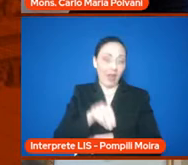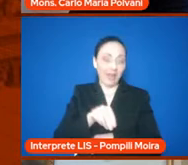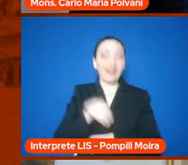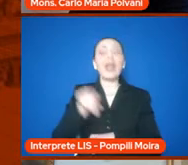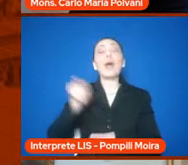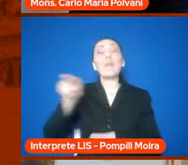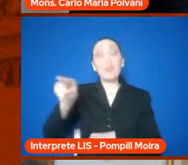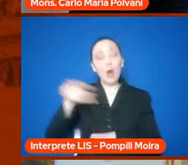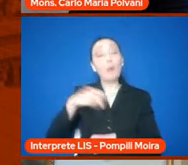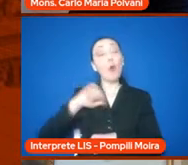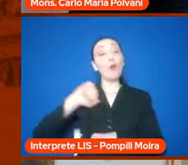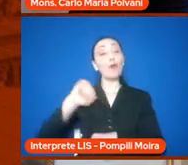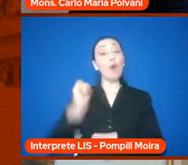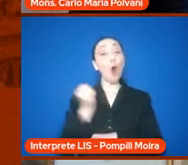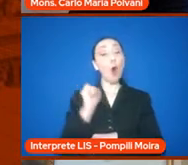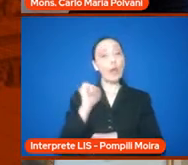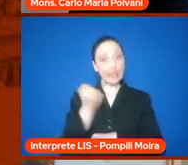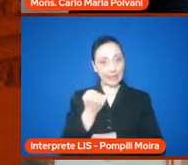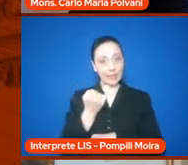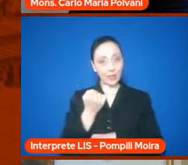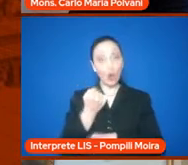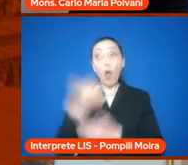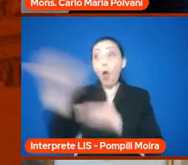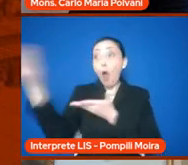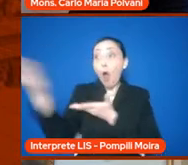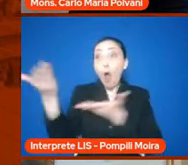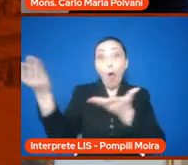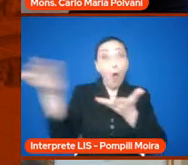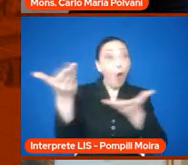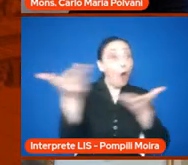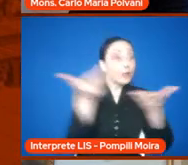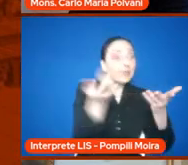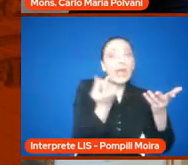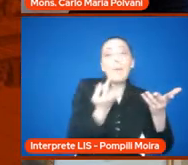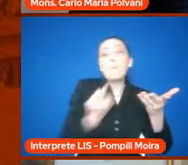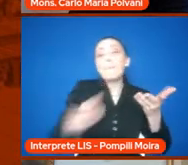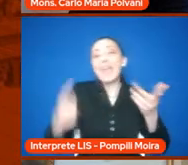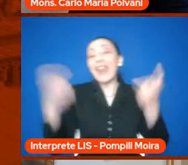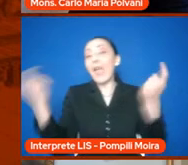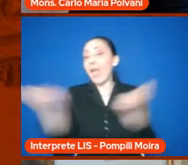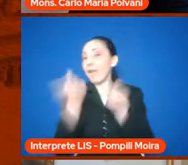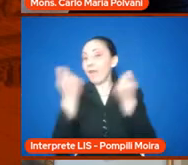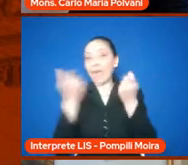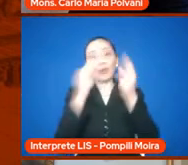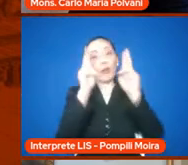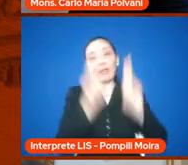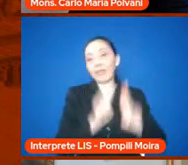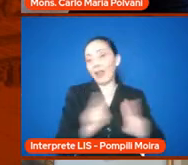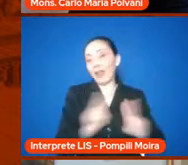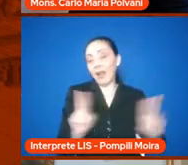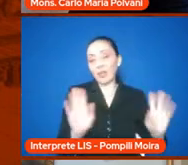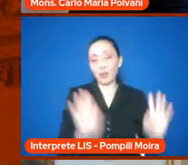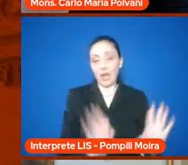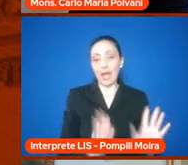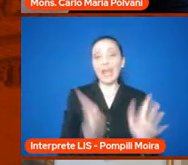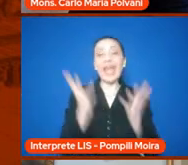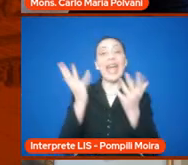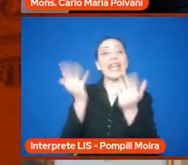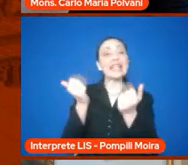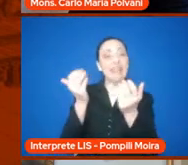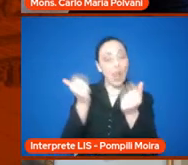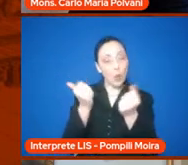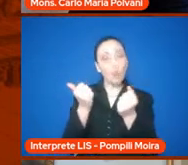per un evento straordinario di rilevanza internazionale. Saluto e ringrazio Monsignor Pavani